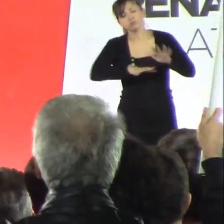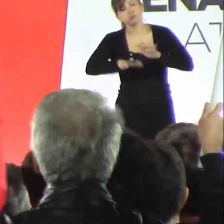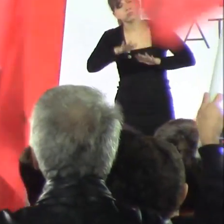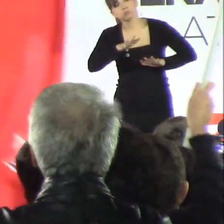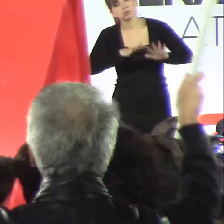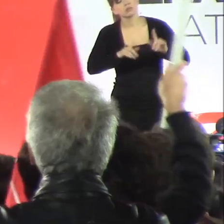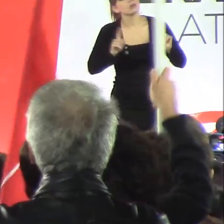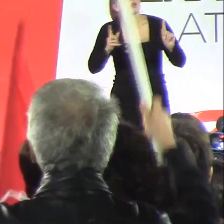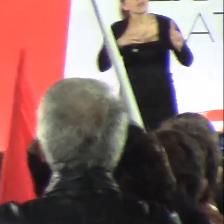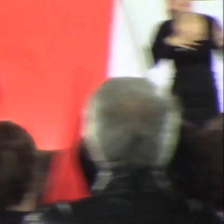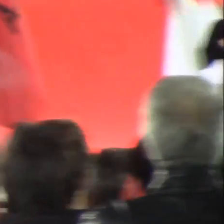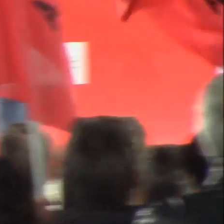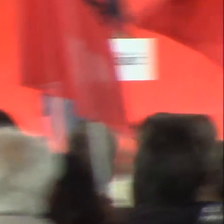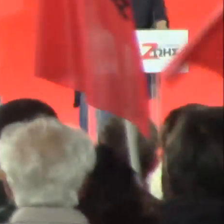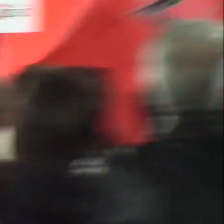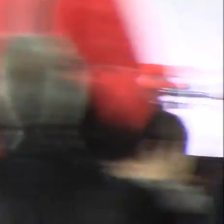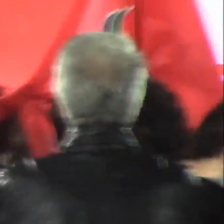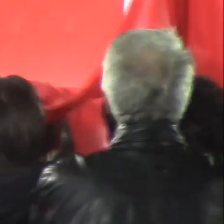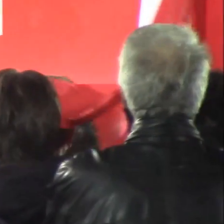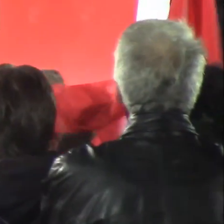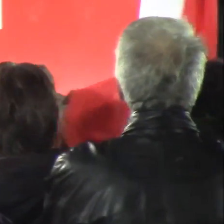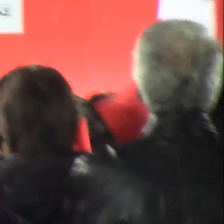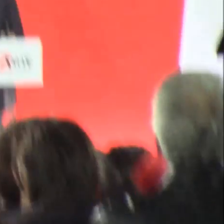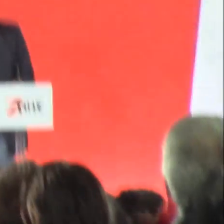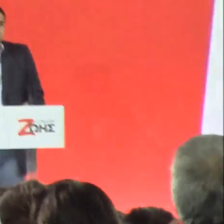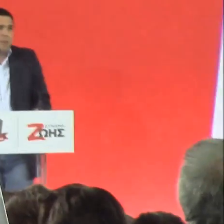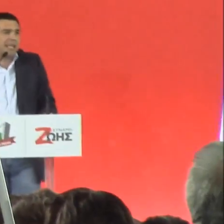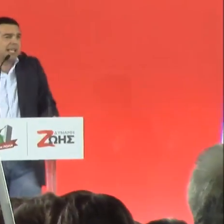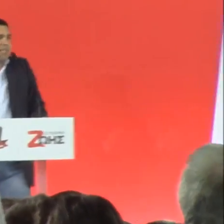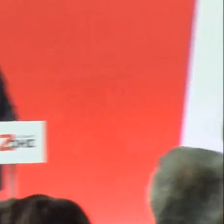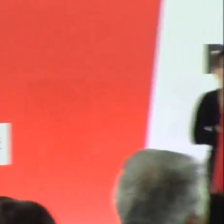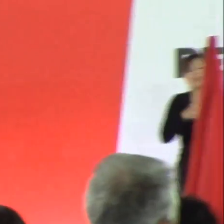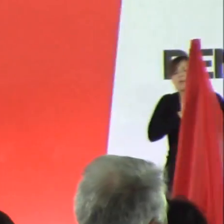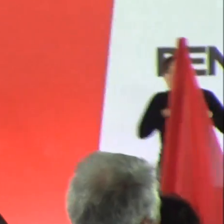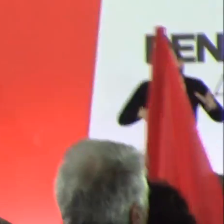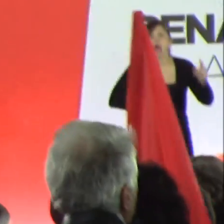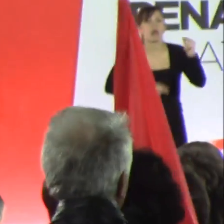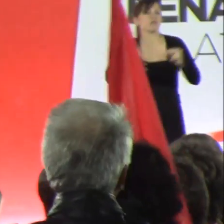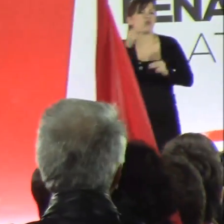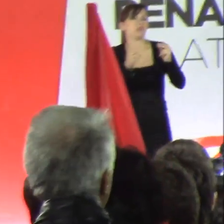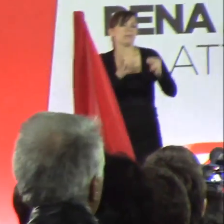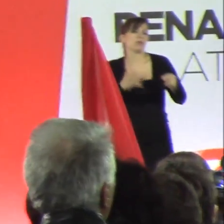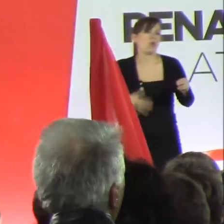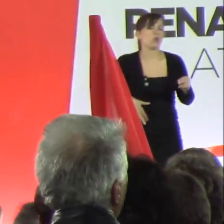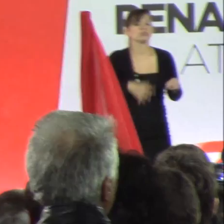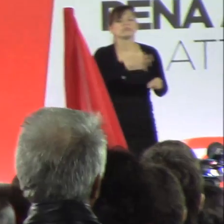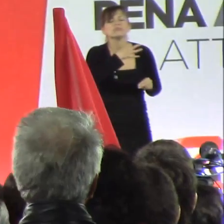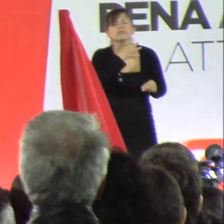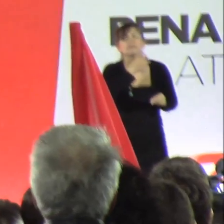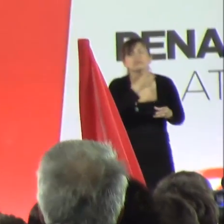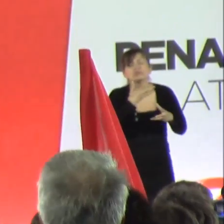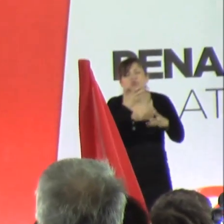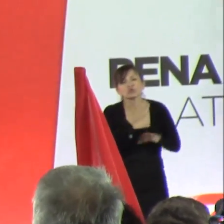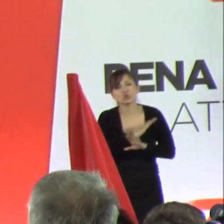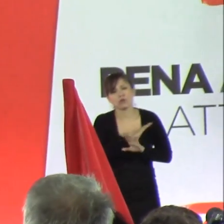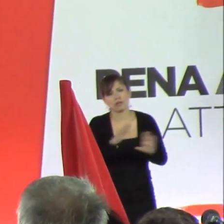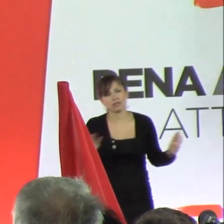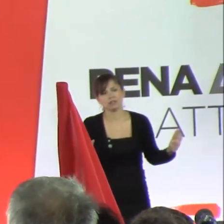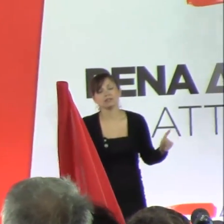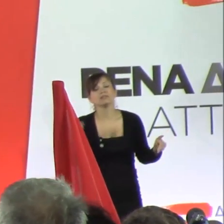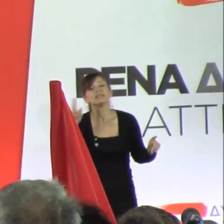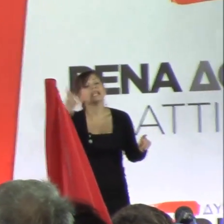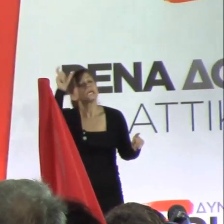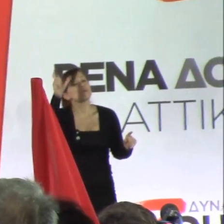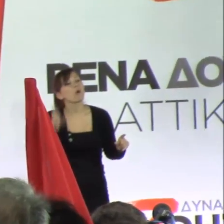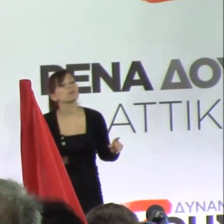στην υπηρεσία του λαού της Αττικής με τα μεγάλα προβλήματα και τις ανάγκες του. Γι' αυτό στο πρόσωπο του Γαβριήλ και